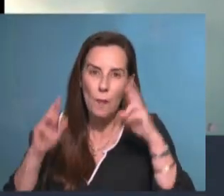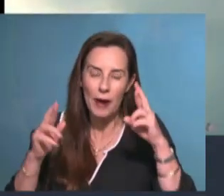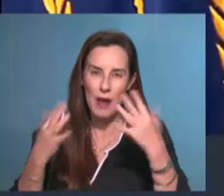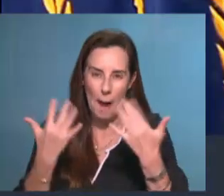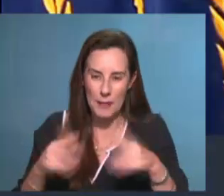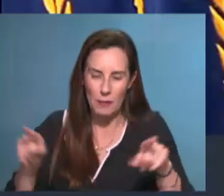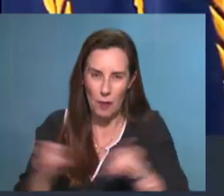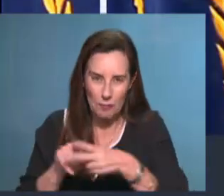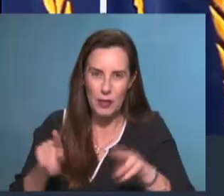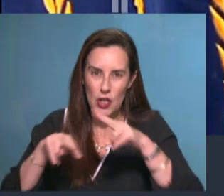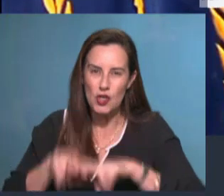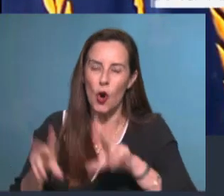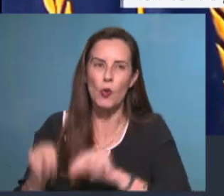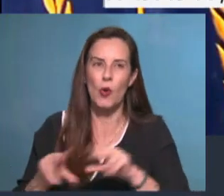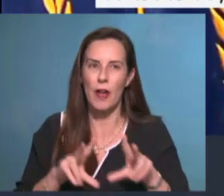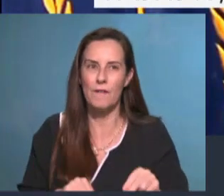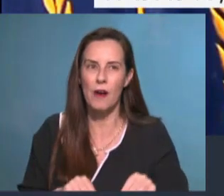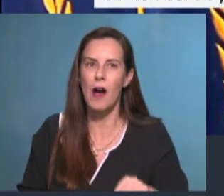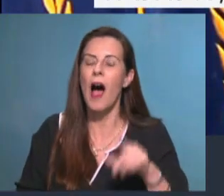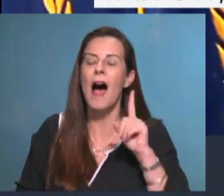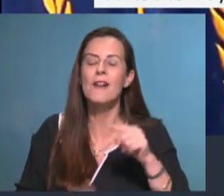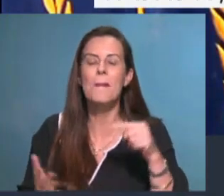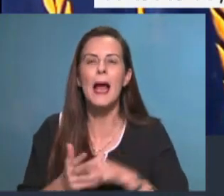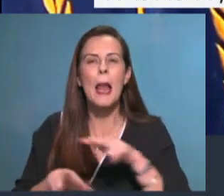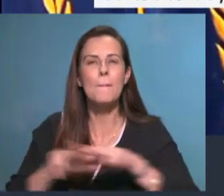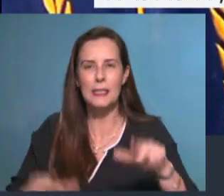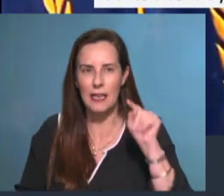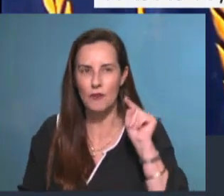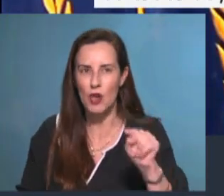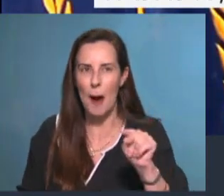bertambah. Tetapi dengan melihat kondisi yang ada di sana,